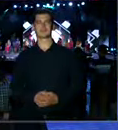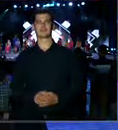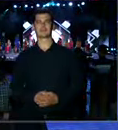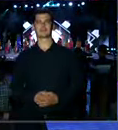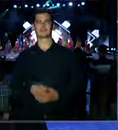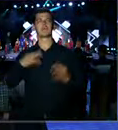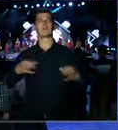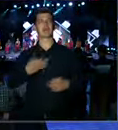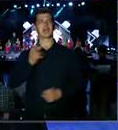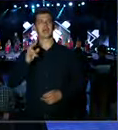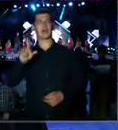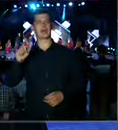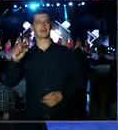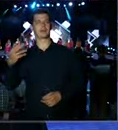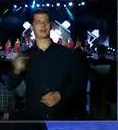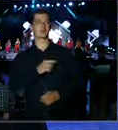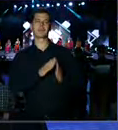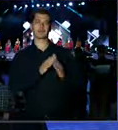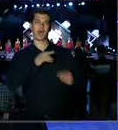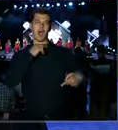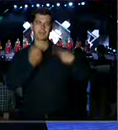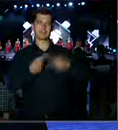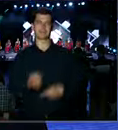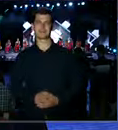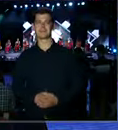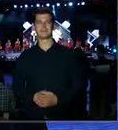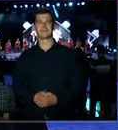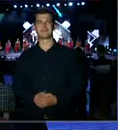Pani Karolino, prosimy o zabranie głosu.